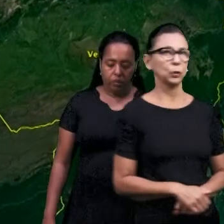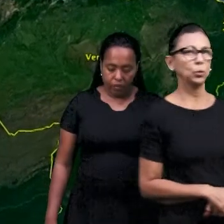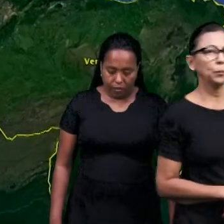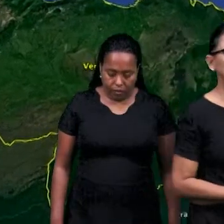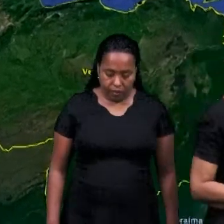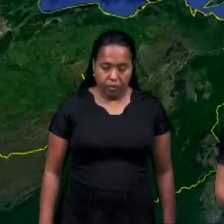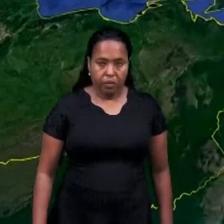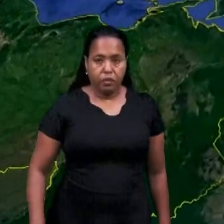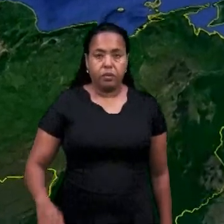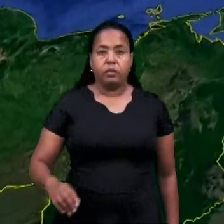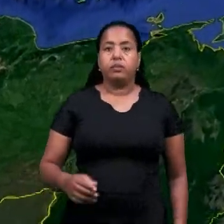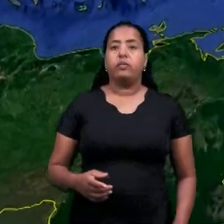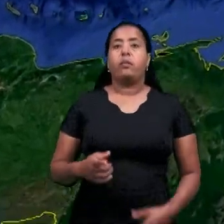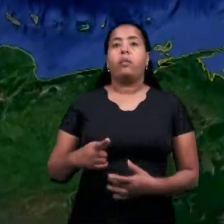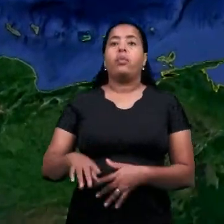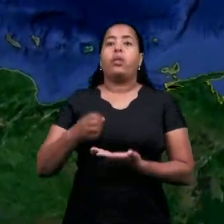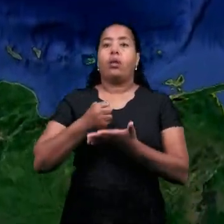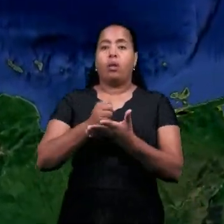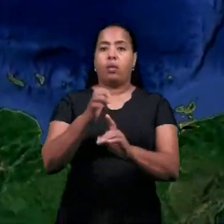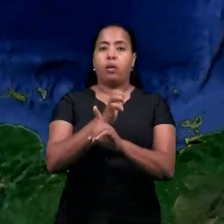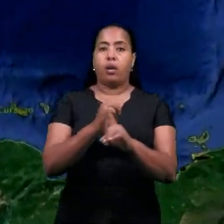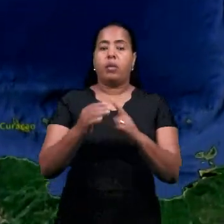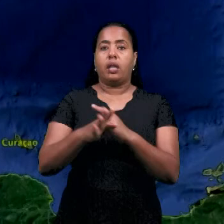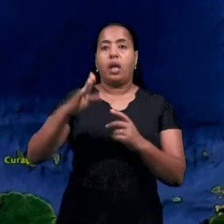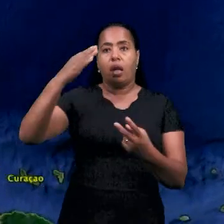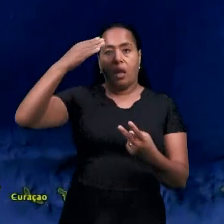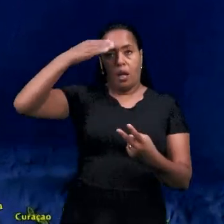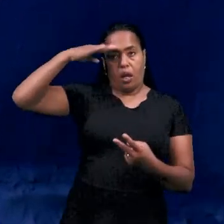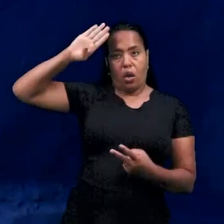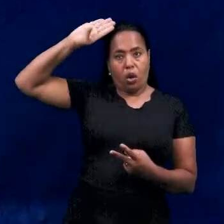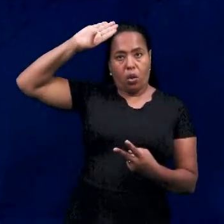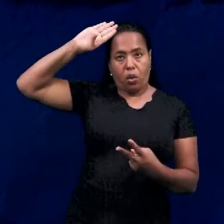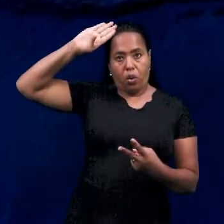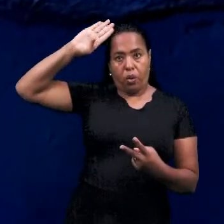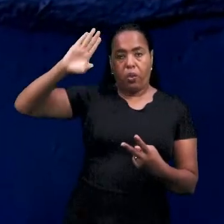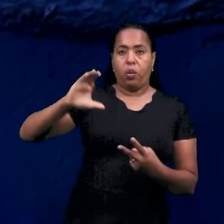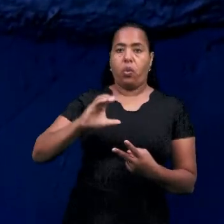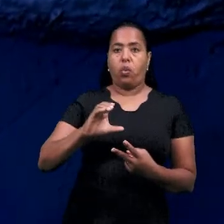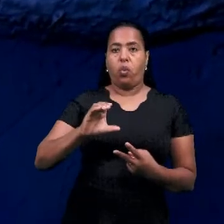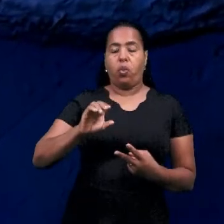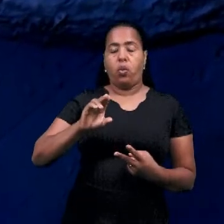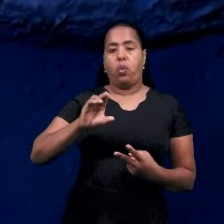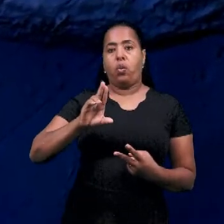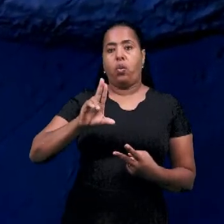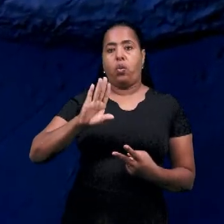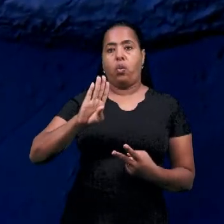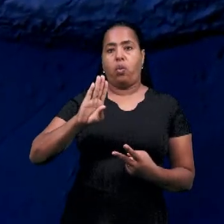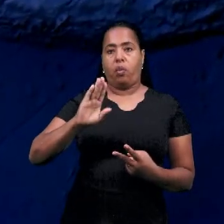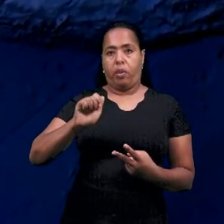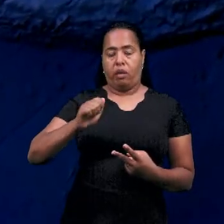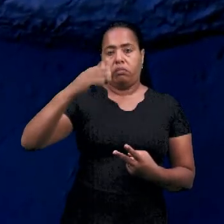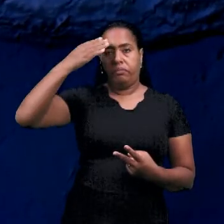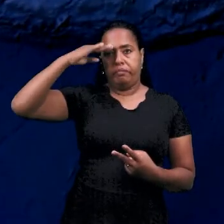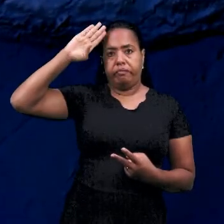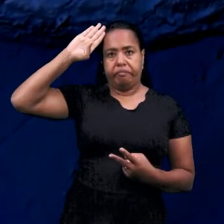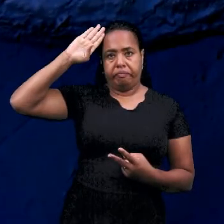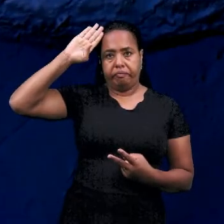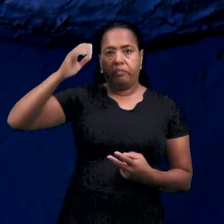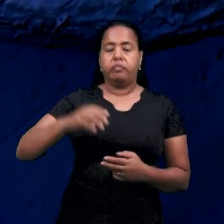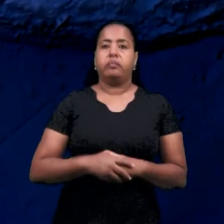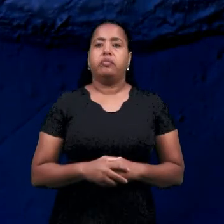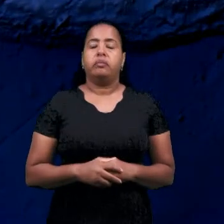dominicale, c'est Cuba. Nous avons la République dominicaine, tout d'abord, l'église à San José, Santo Domingo, la